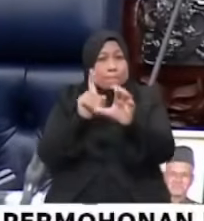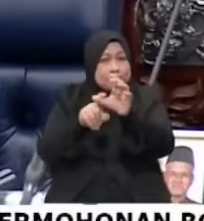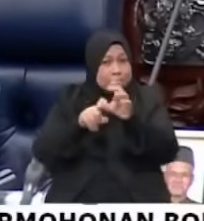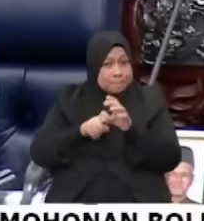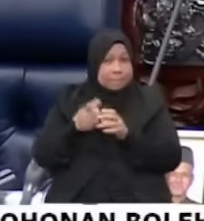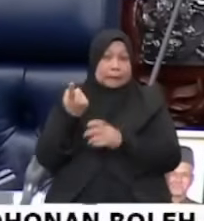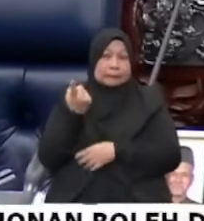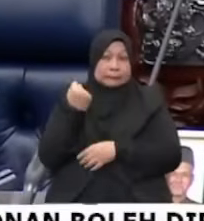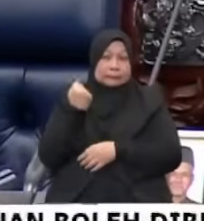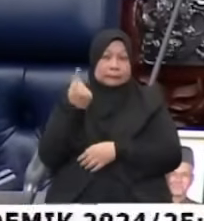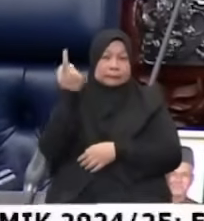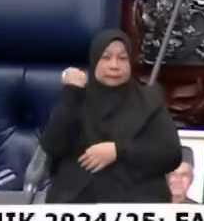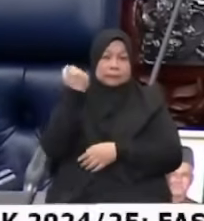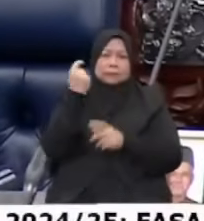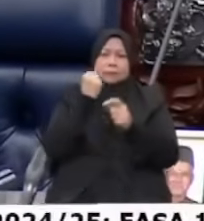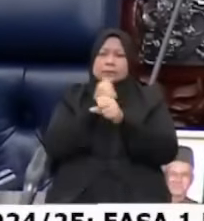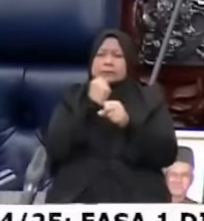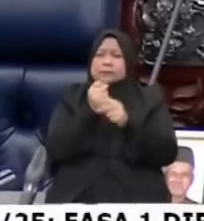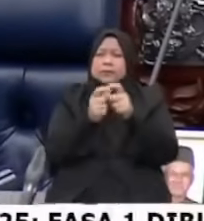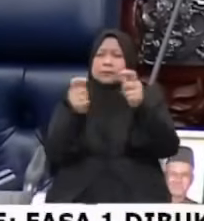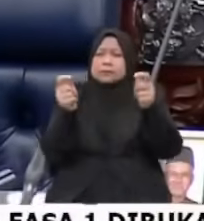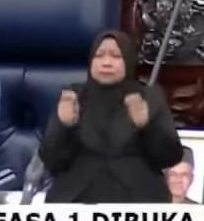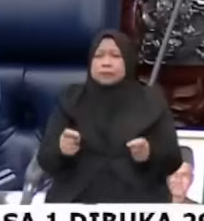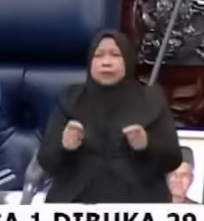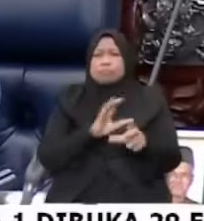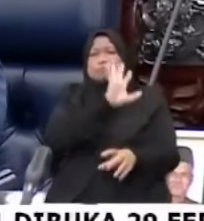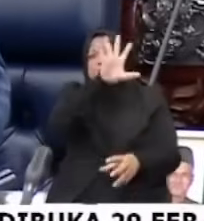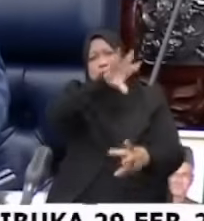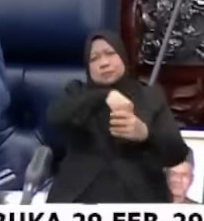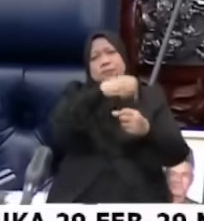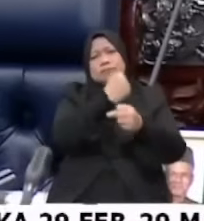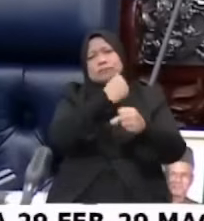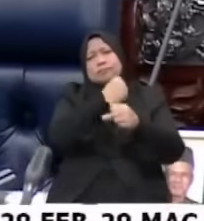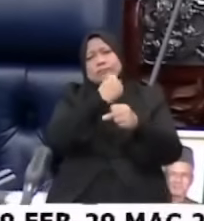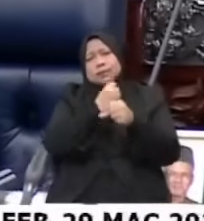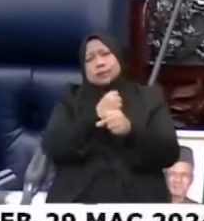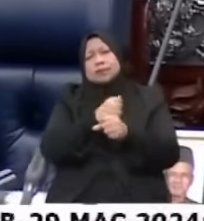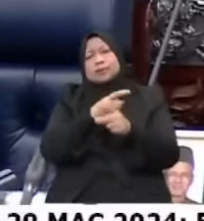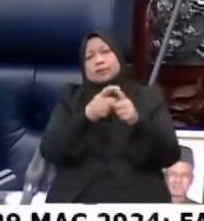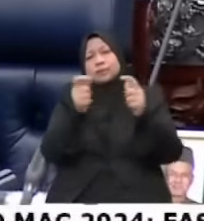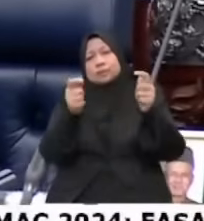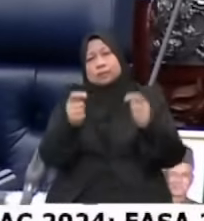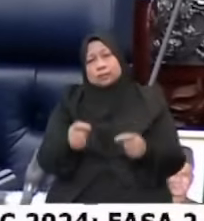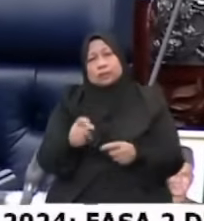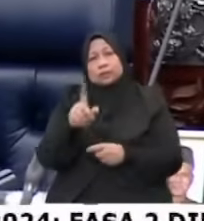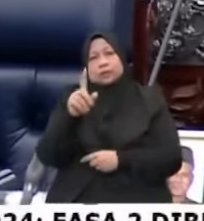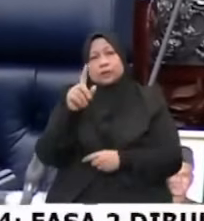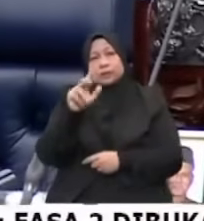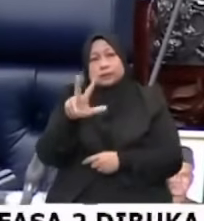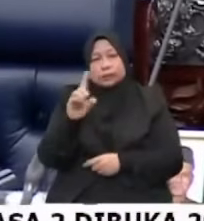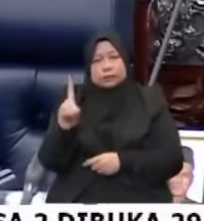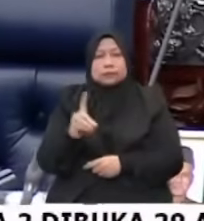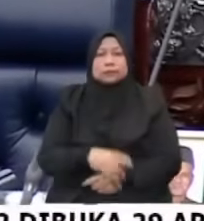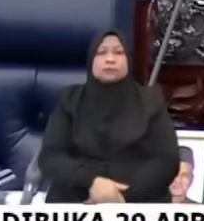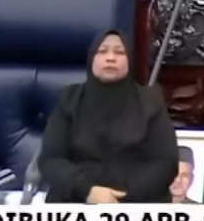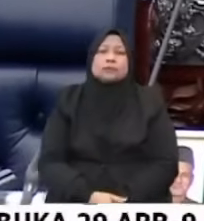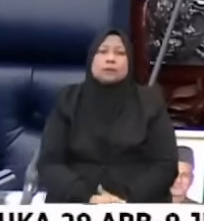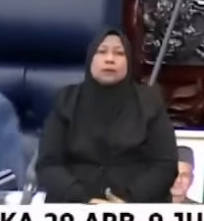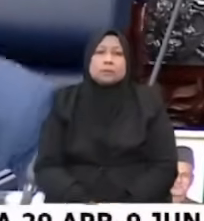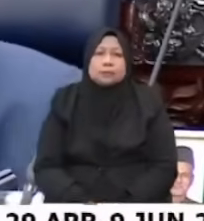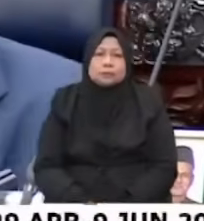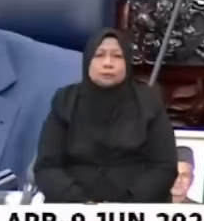yang sebutkan tadi pekerja tempatan bagi melibatkan diri lebih besar dalam sektor 3D ini terima kas yang